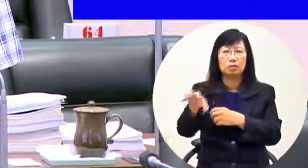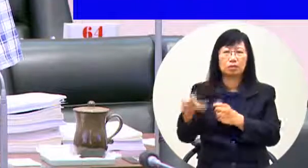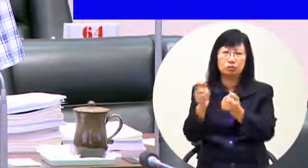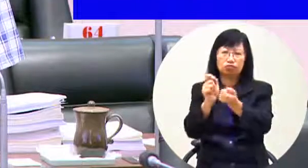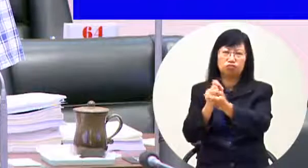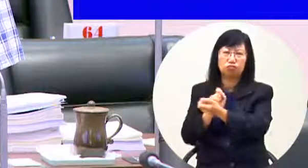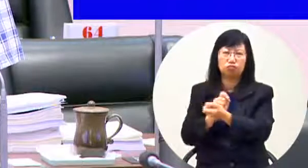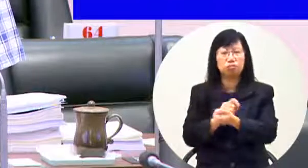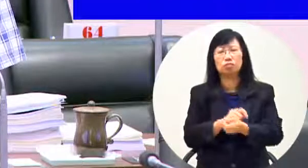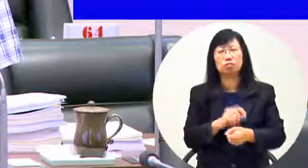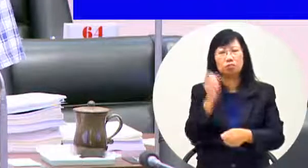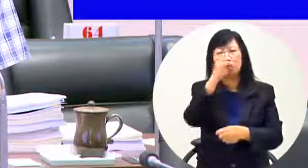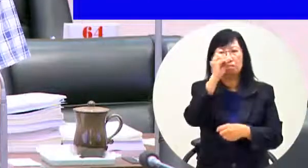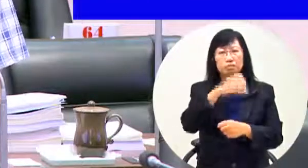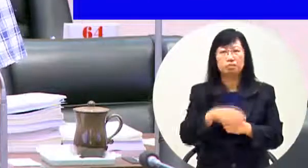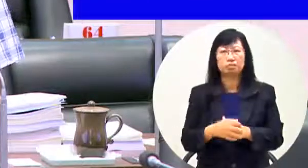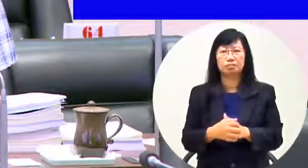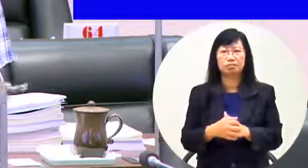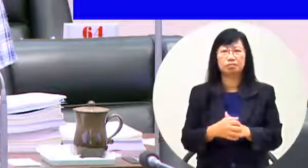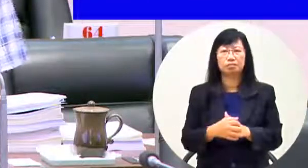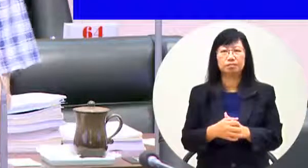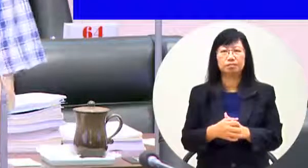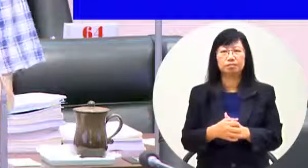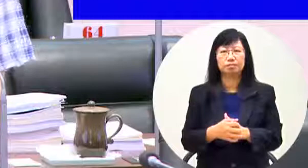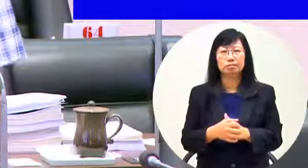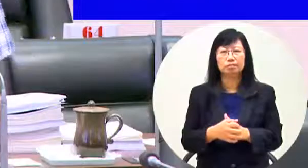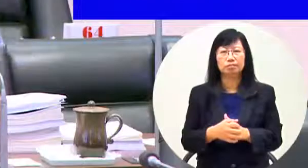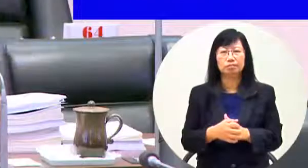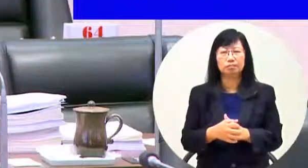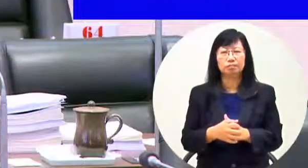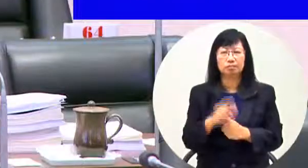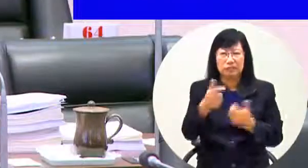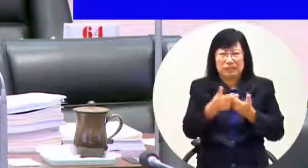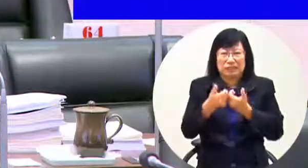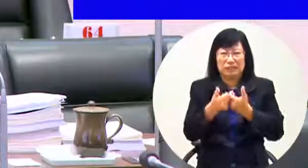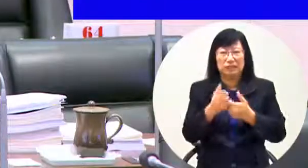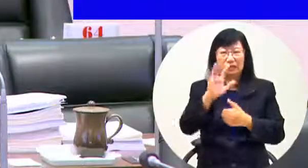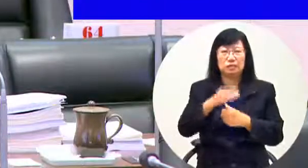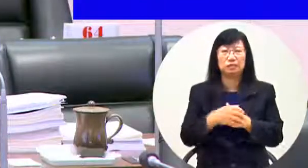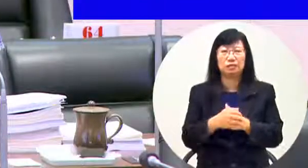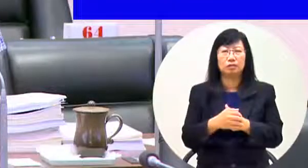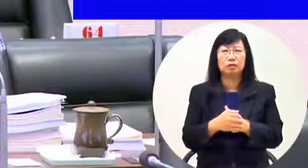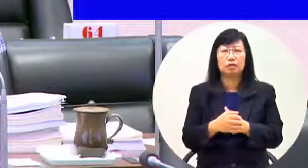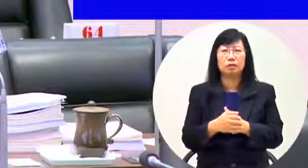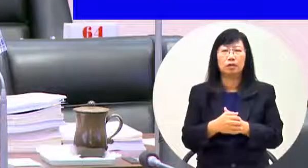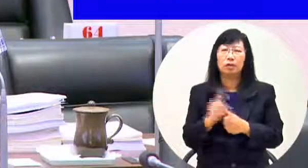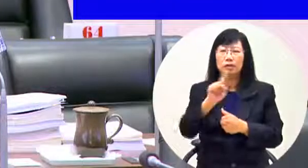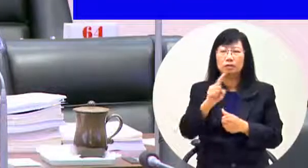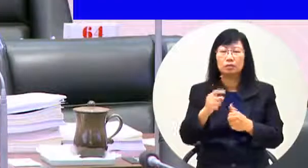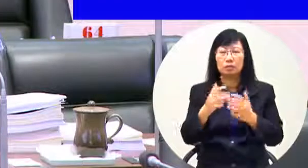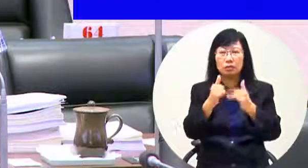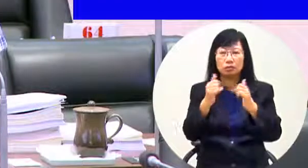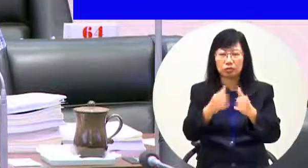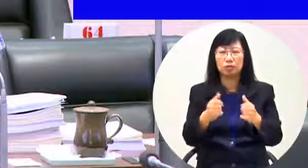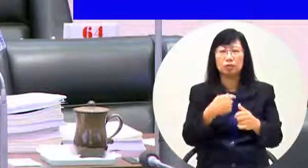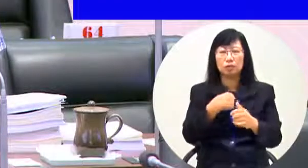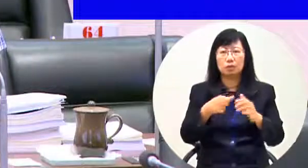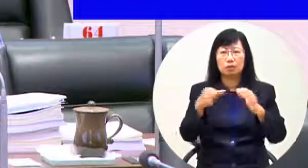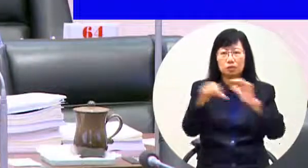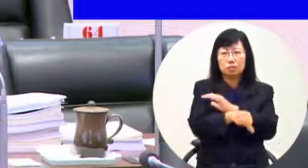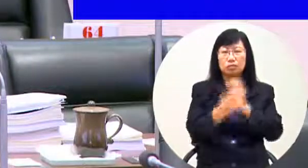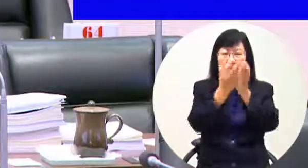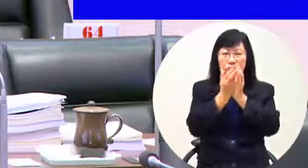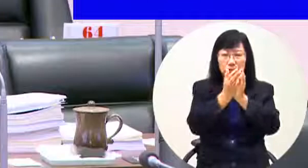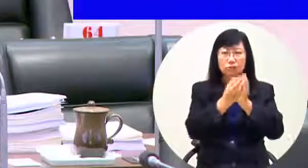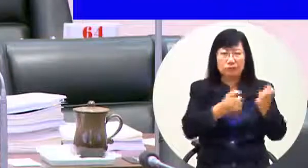国小在那边挤，啊，为了争学生在那边抢，都痛苦，真的痛苦。所